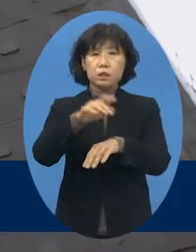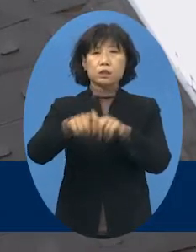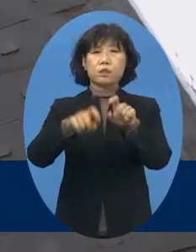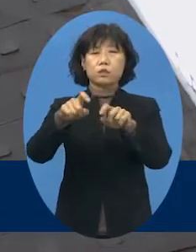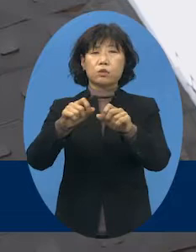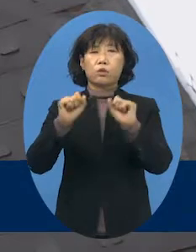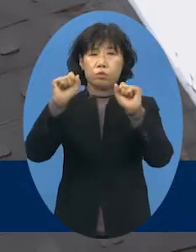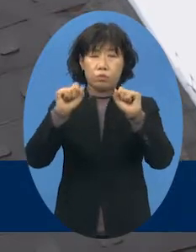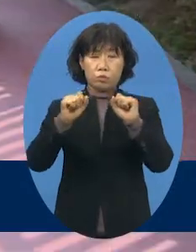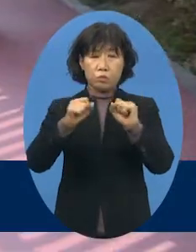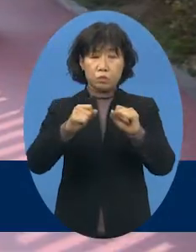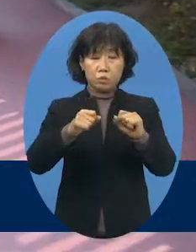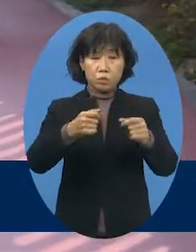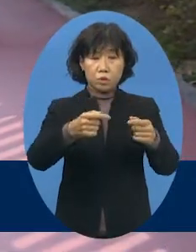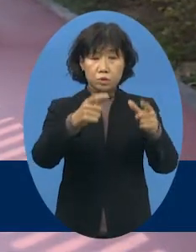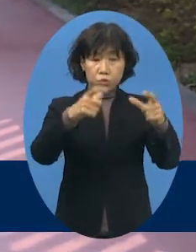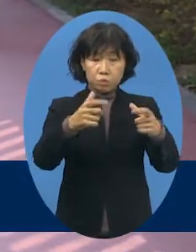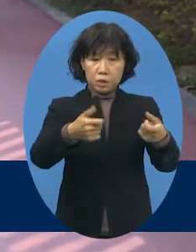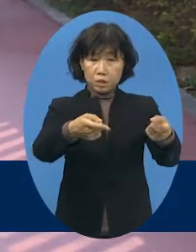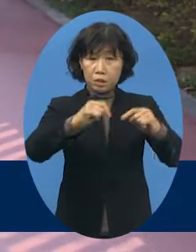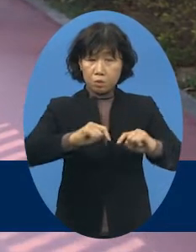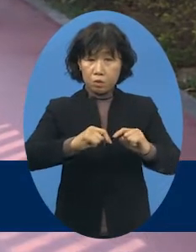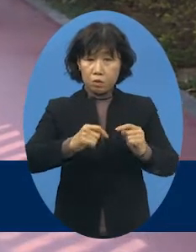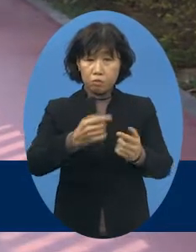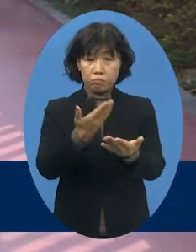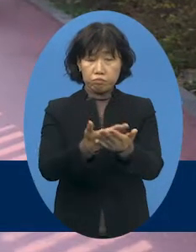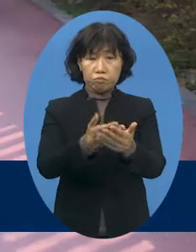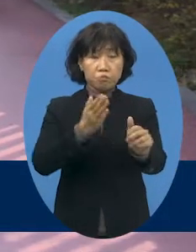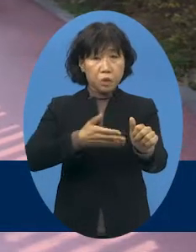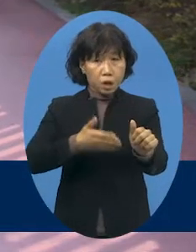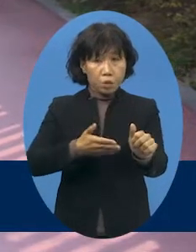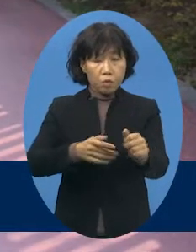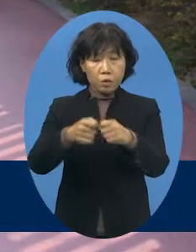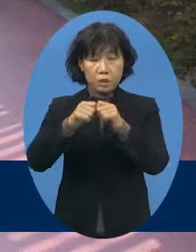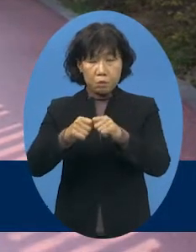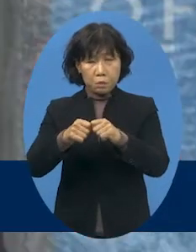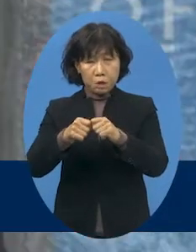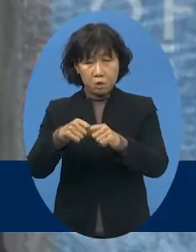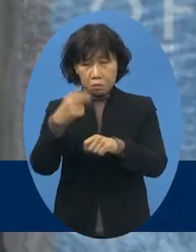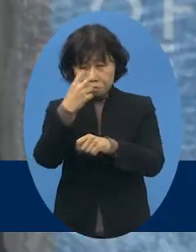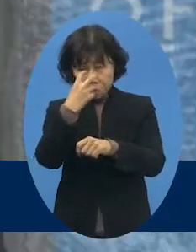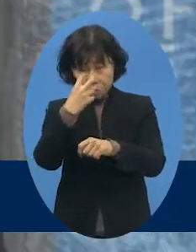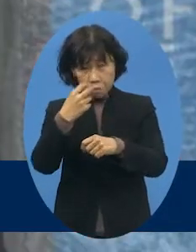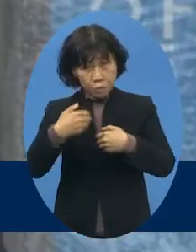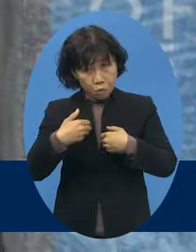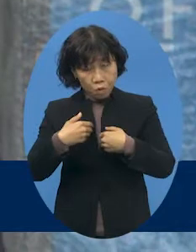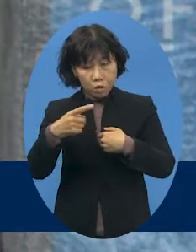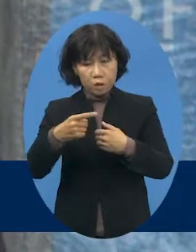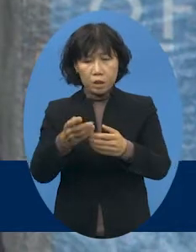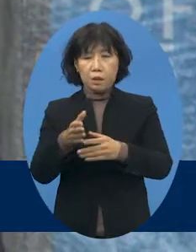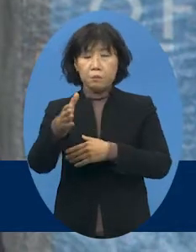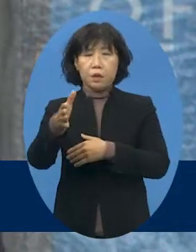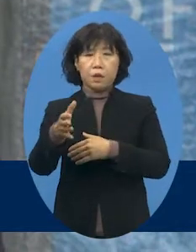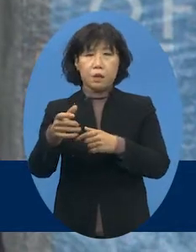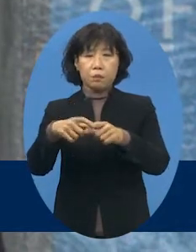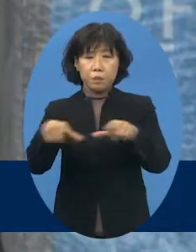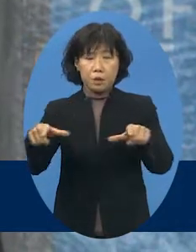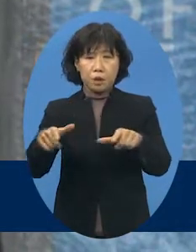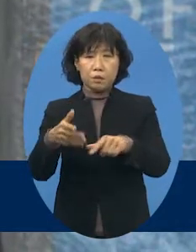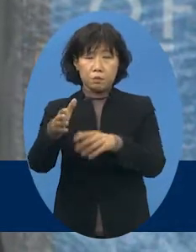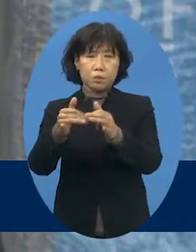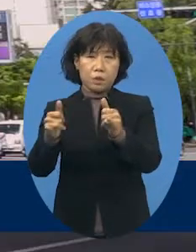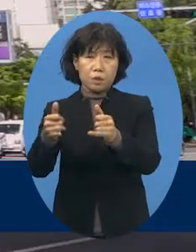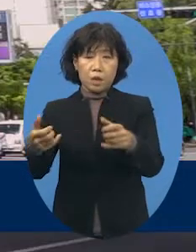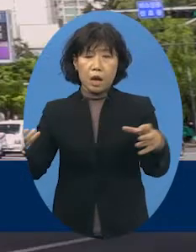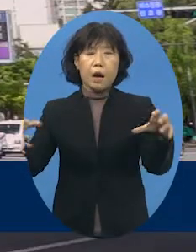지역 주민의 참여를 독려 했으며 점검 대상 중 정밀한 세부 점검이 필요한 경우 민간 전문가와 유관기관